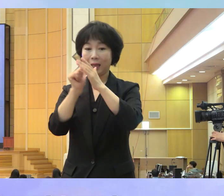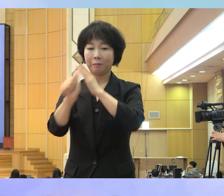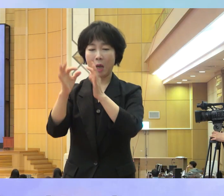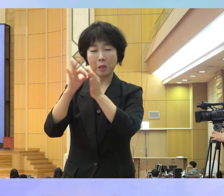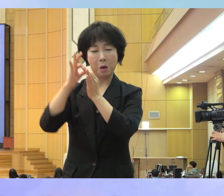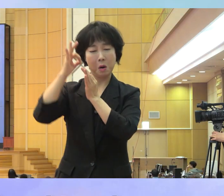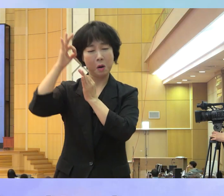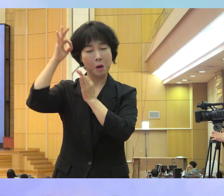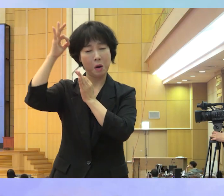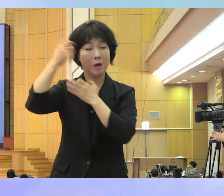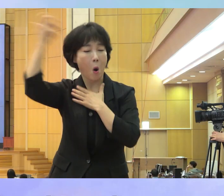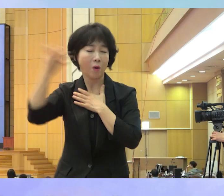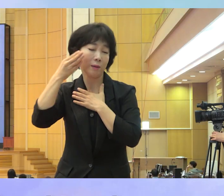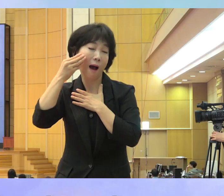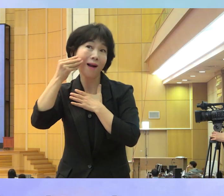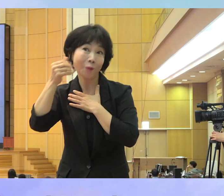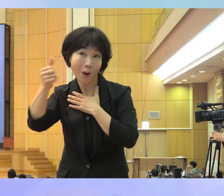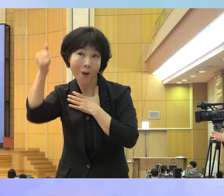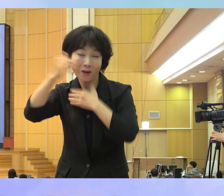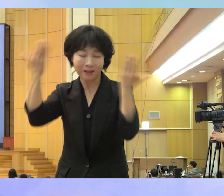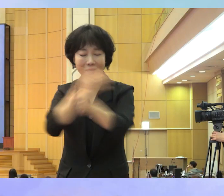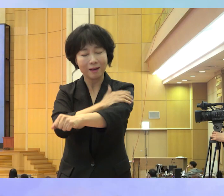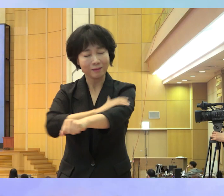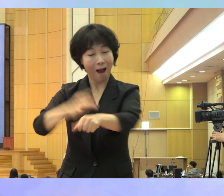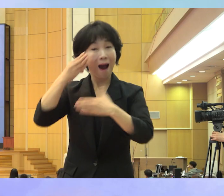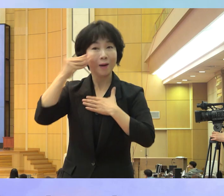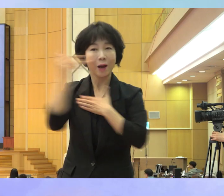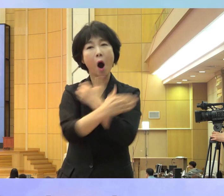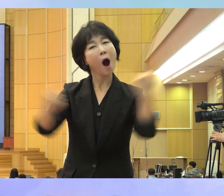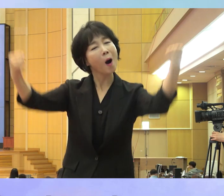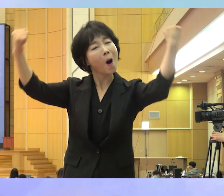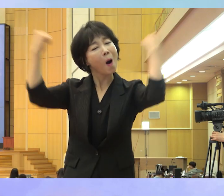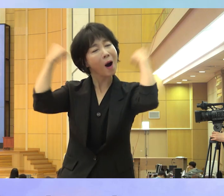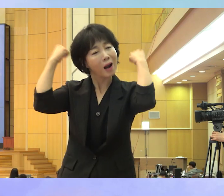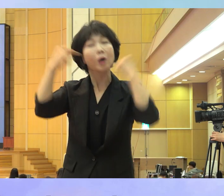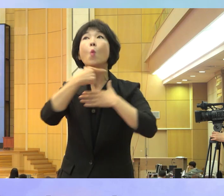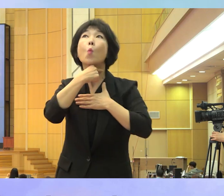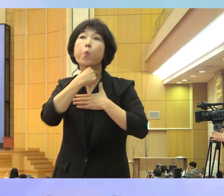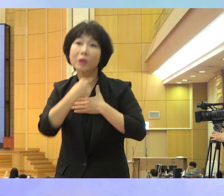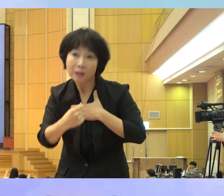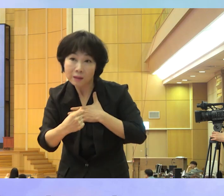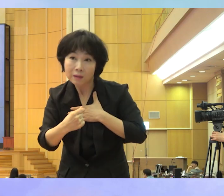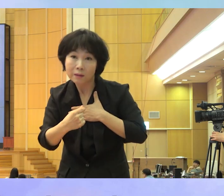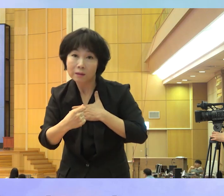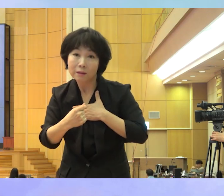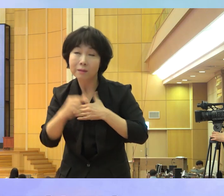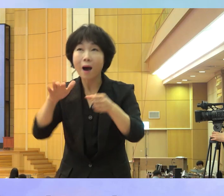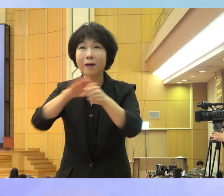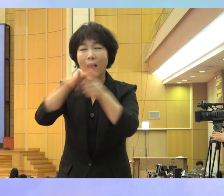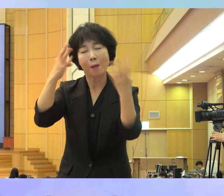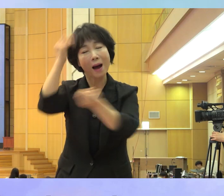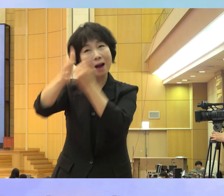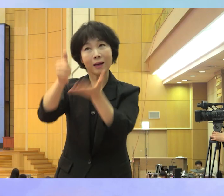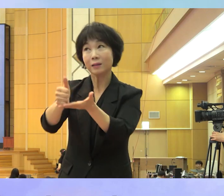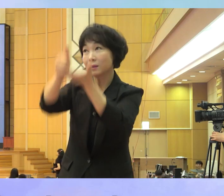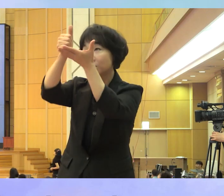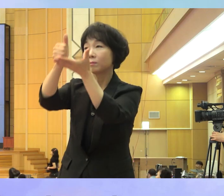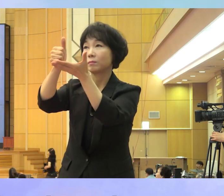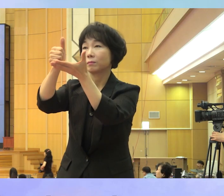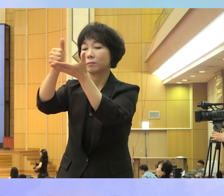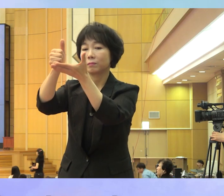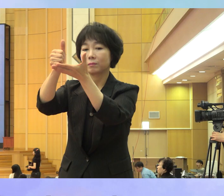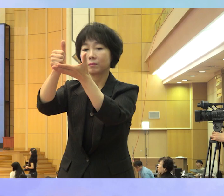영혼이 잘됨과 같이 범사가 잘되고 강건하기를 원하시는 사랑의 하나님,